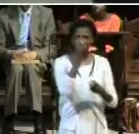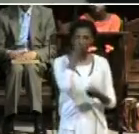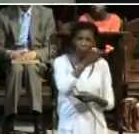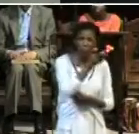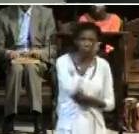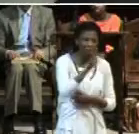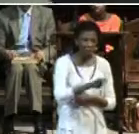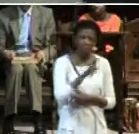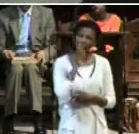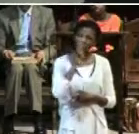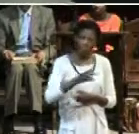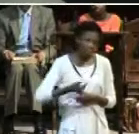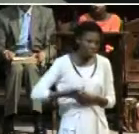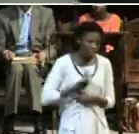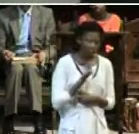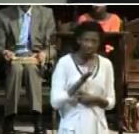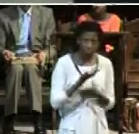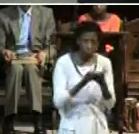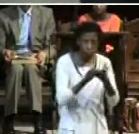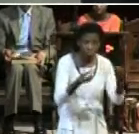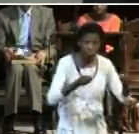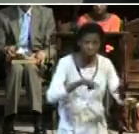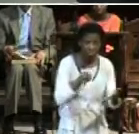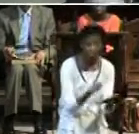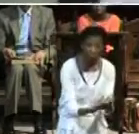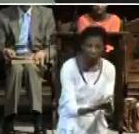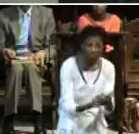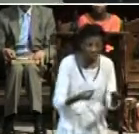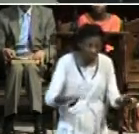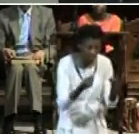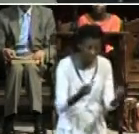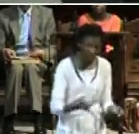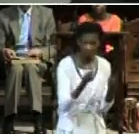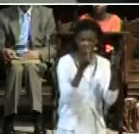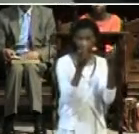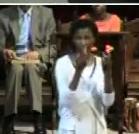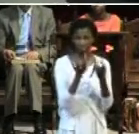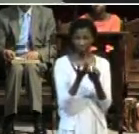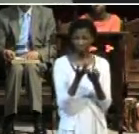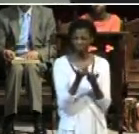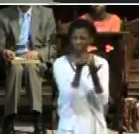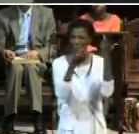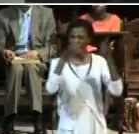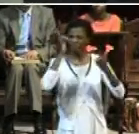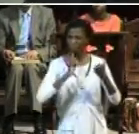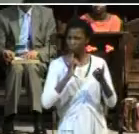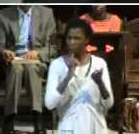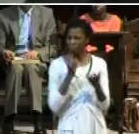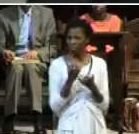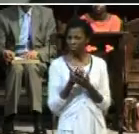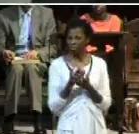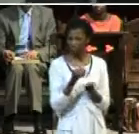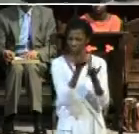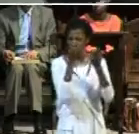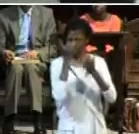complètement détruits. Il va redonner de la valeur. Et on le voit bien au travers des femmes telles qu'il a pu les